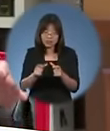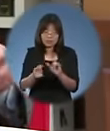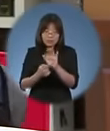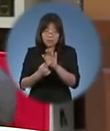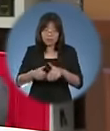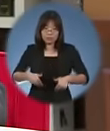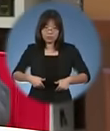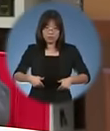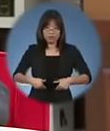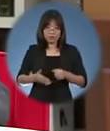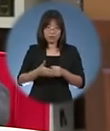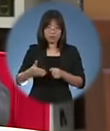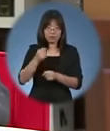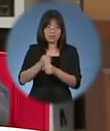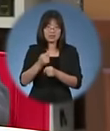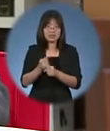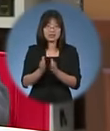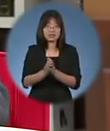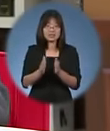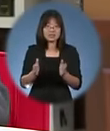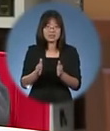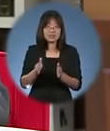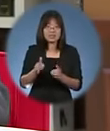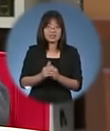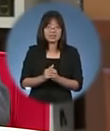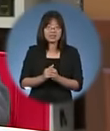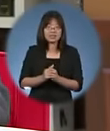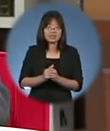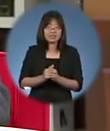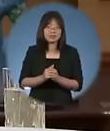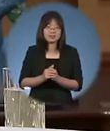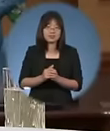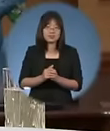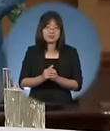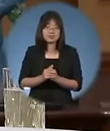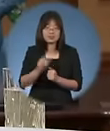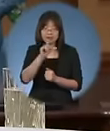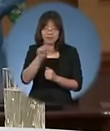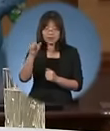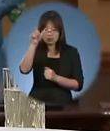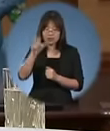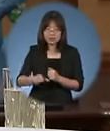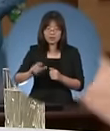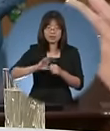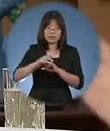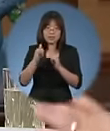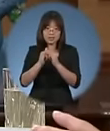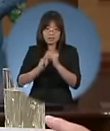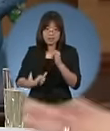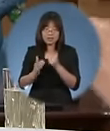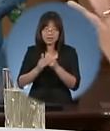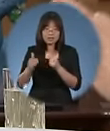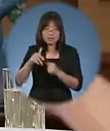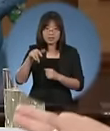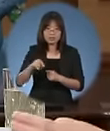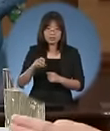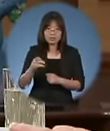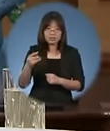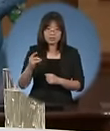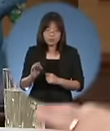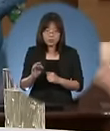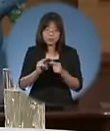그래서 그래서 만들기 시작한 것이 이제 가로세로 세계사라는 시리즈가 있습니다. 가로세로 세계사. 예. 예. 그래서 중동편,